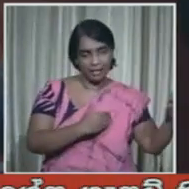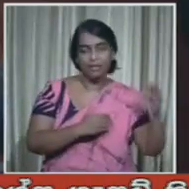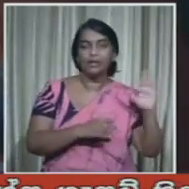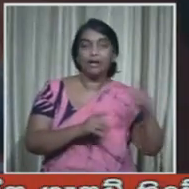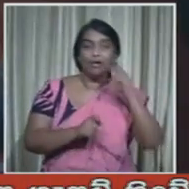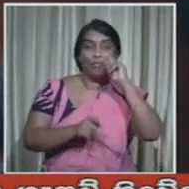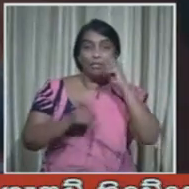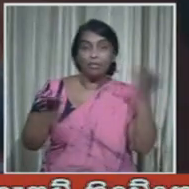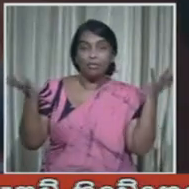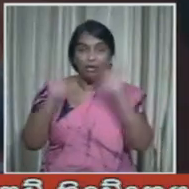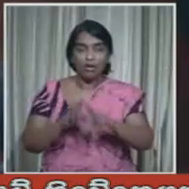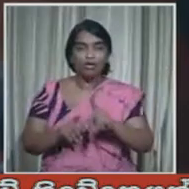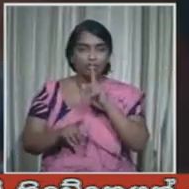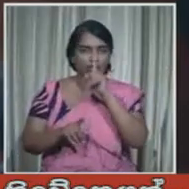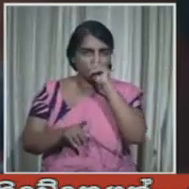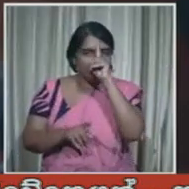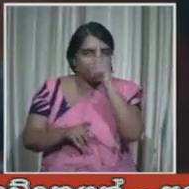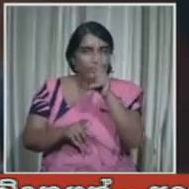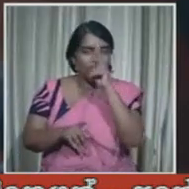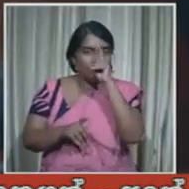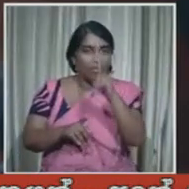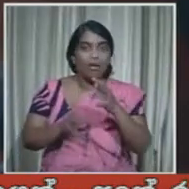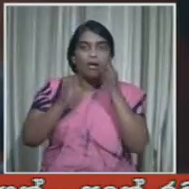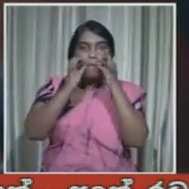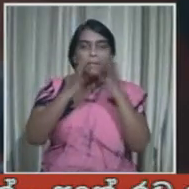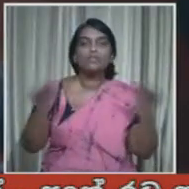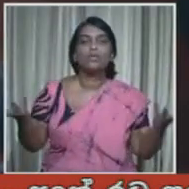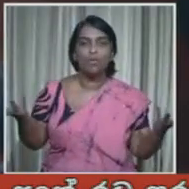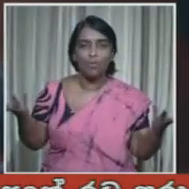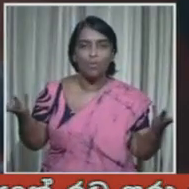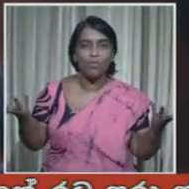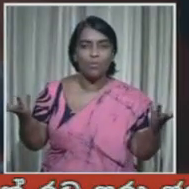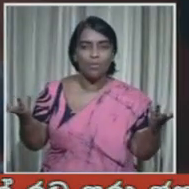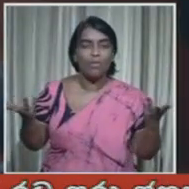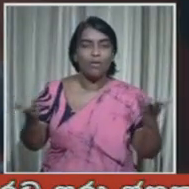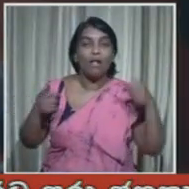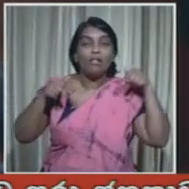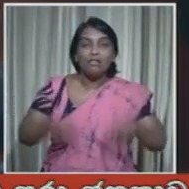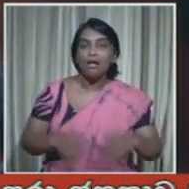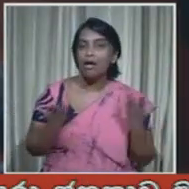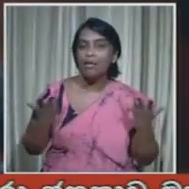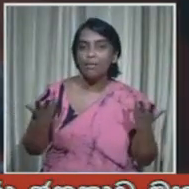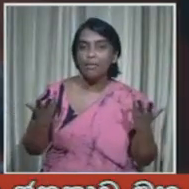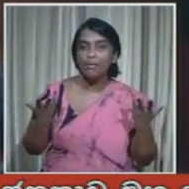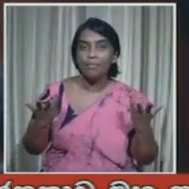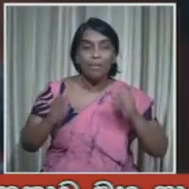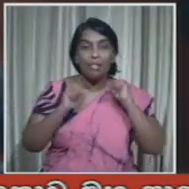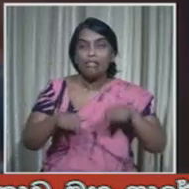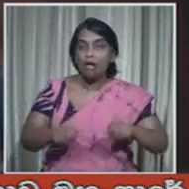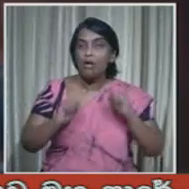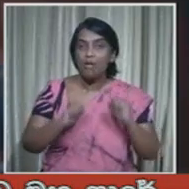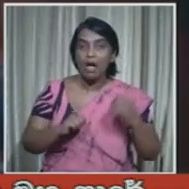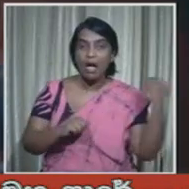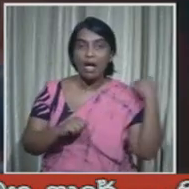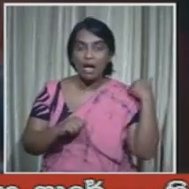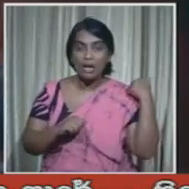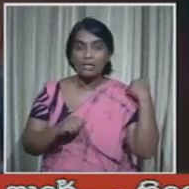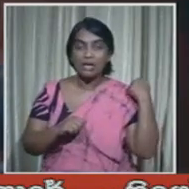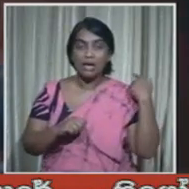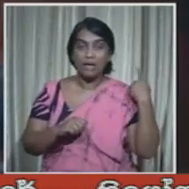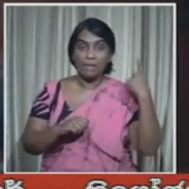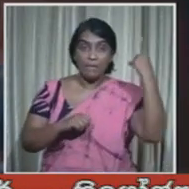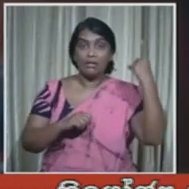ජනතාව පාරට බැලලා දවස සතිය දෙකයි කො බැසිල් ගරු කතා නැකද මොකද්ද උනේ ආ මොකද්ද උනේ අයියා ජන විධායක බලය